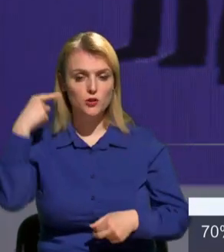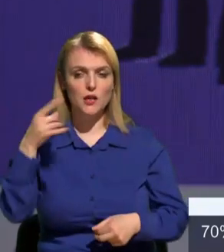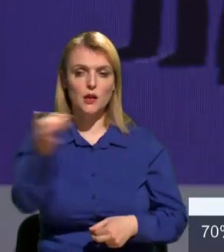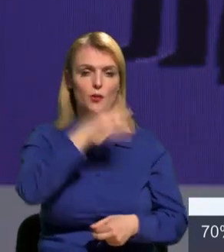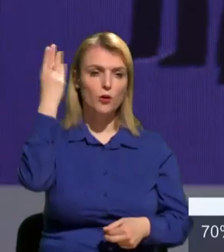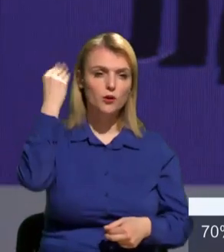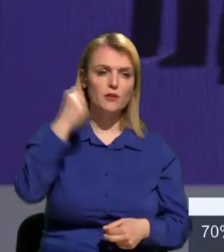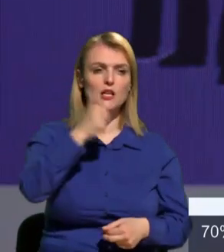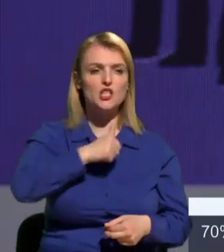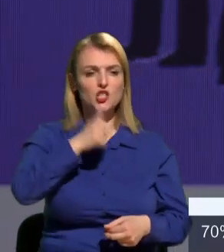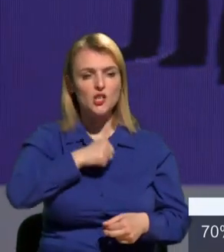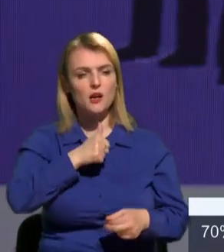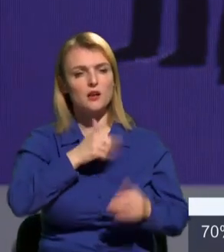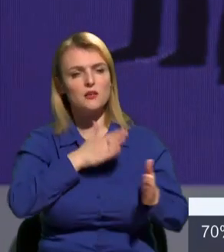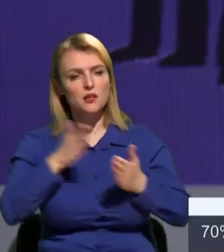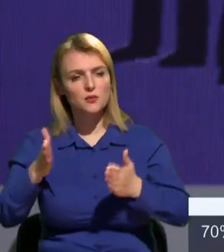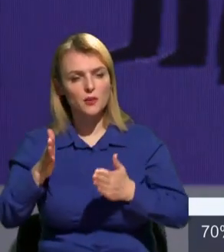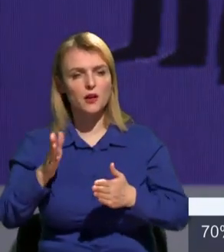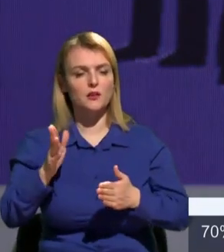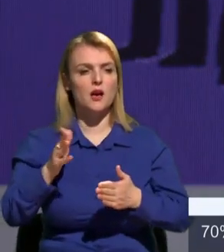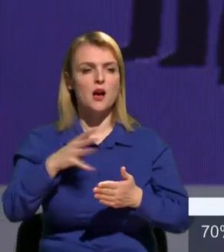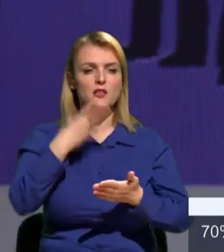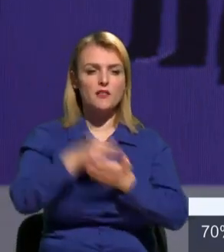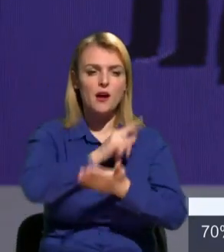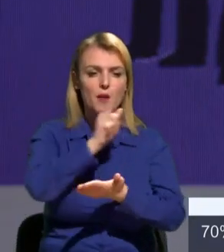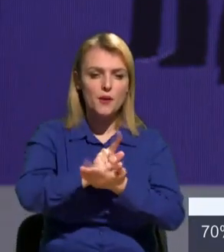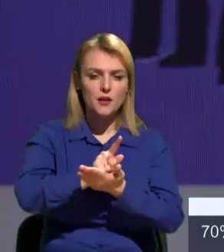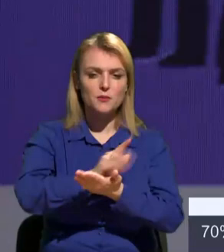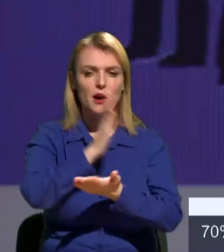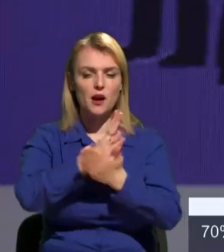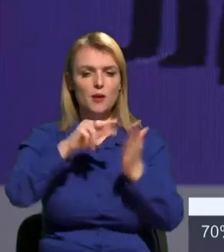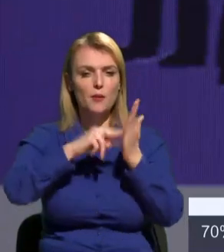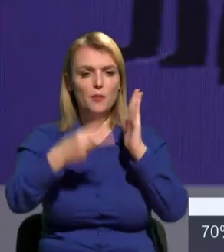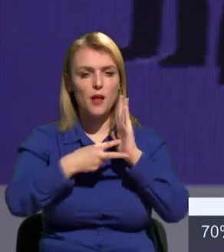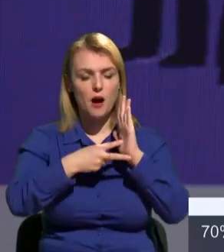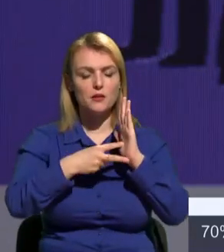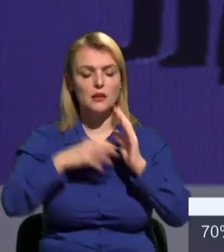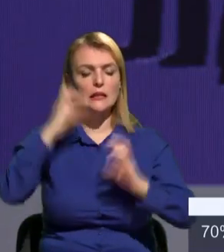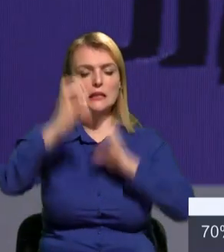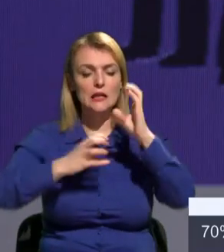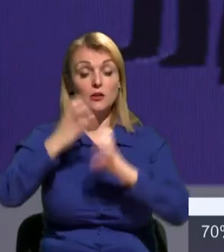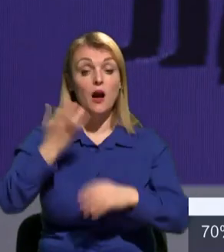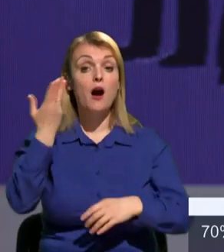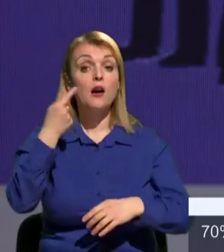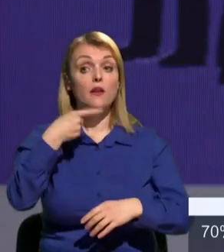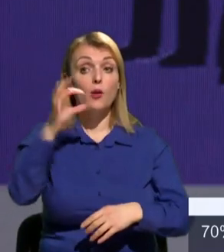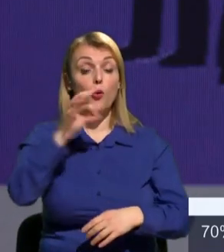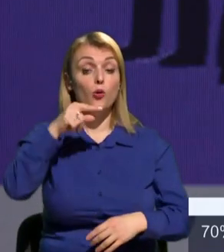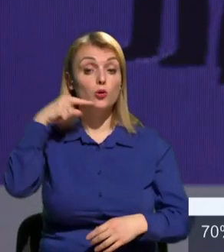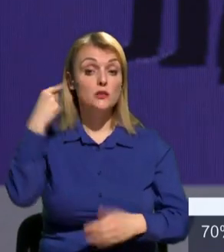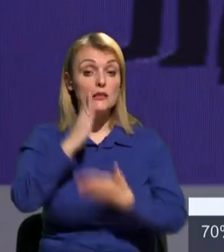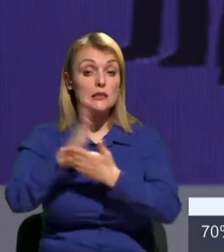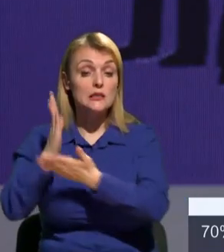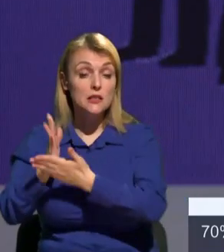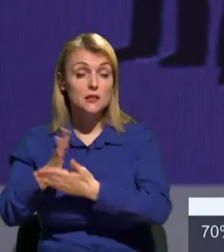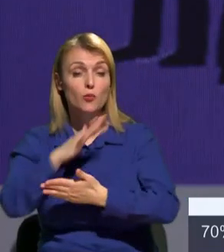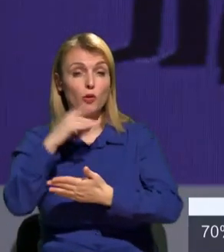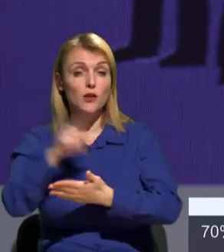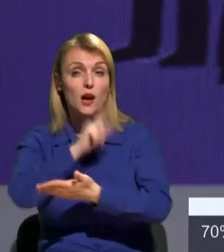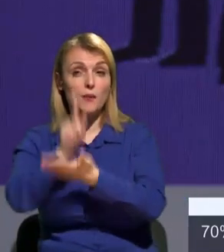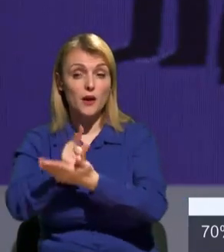încearcă să respecte angajamentele pe care le are în plan internațional. Și când vine vorba de Federația Rusă, există mai multe angajamente